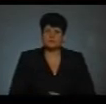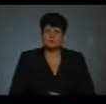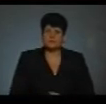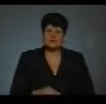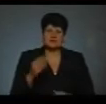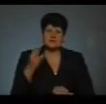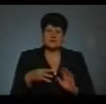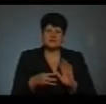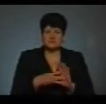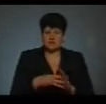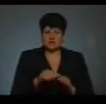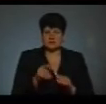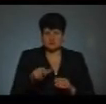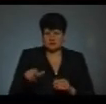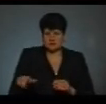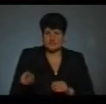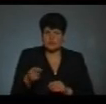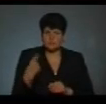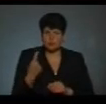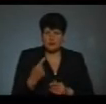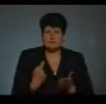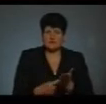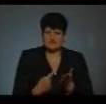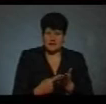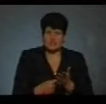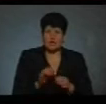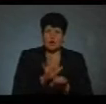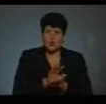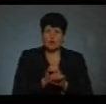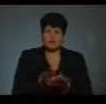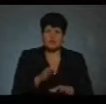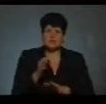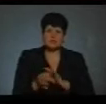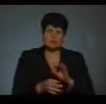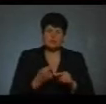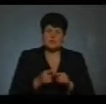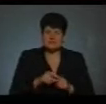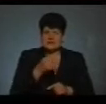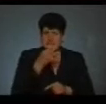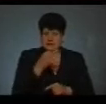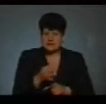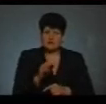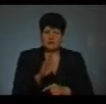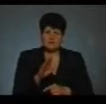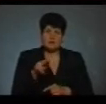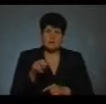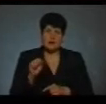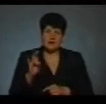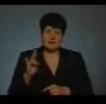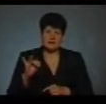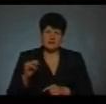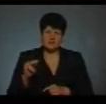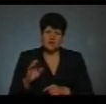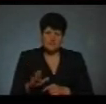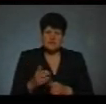37 жителів Тернопільщини підтвердили коронавірус за добу. Про це повідомив епідеміолог обласного лабораторного центру Володимир Паничев. За його